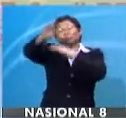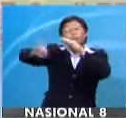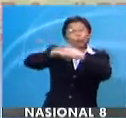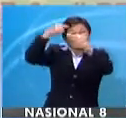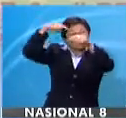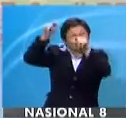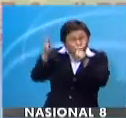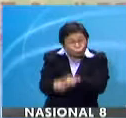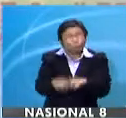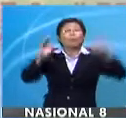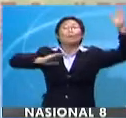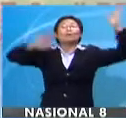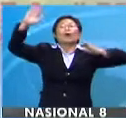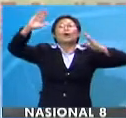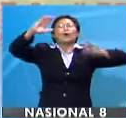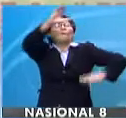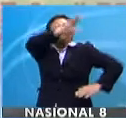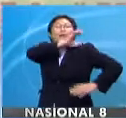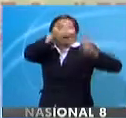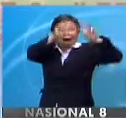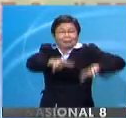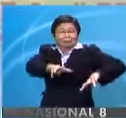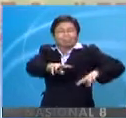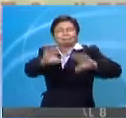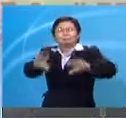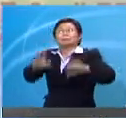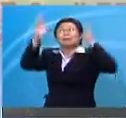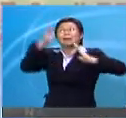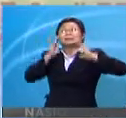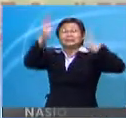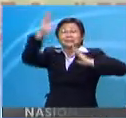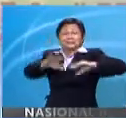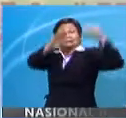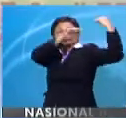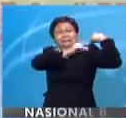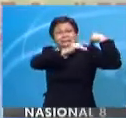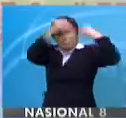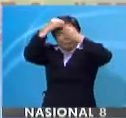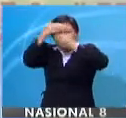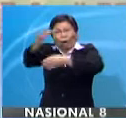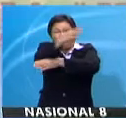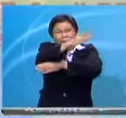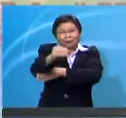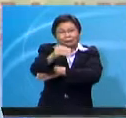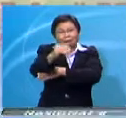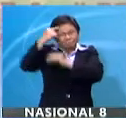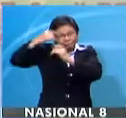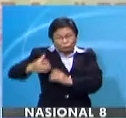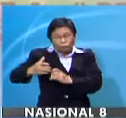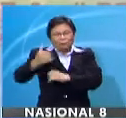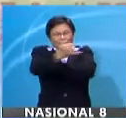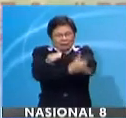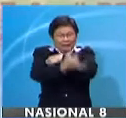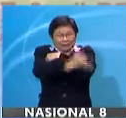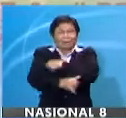pun memutuskan bahawa Malaysia selaku pengerusi ASEAN diberi tanggungjawab untuk menyampaikan mesej dan juga pendirian negara